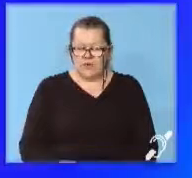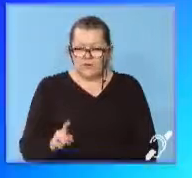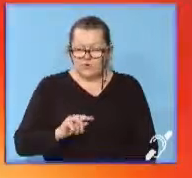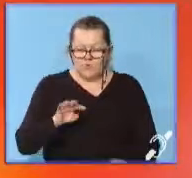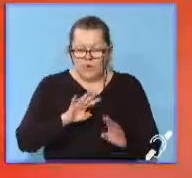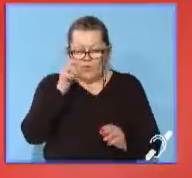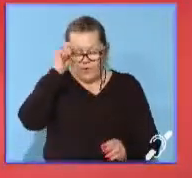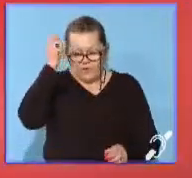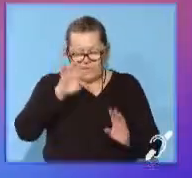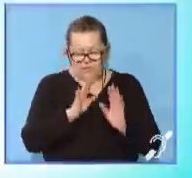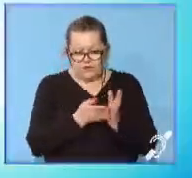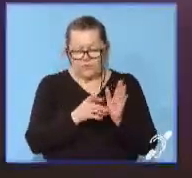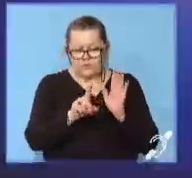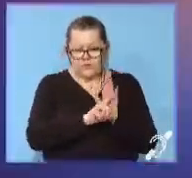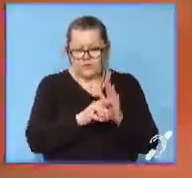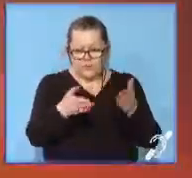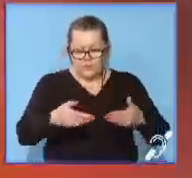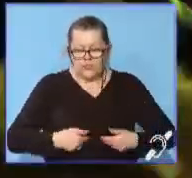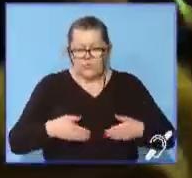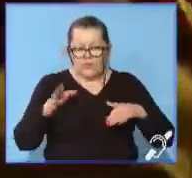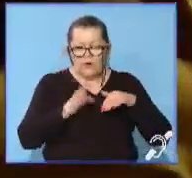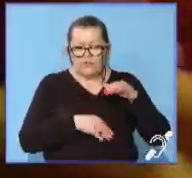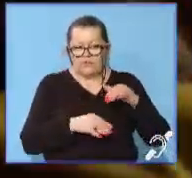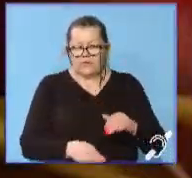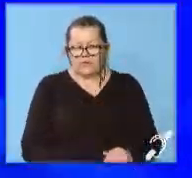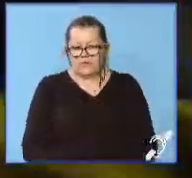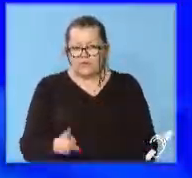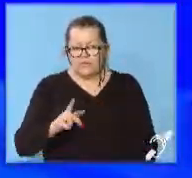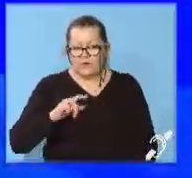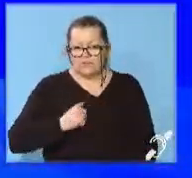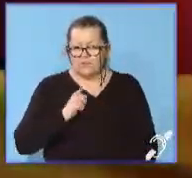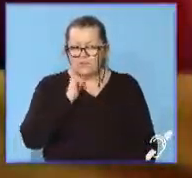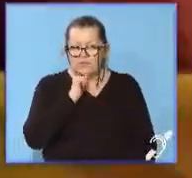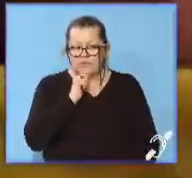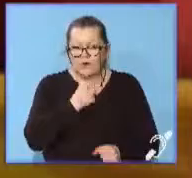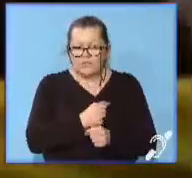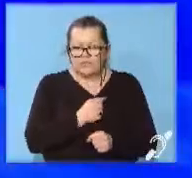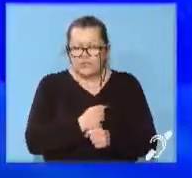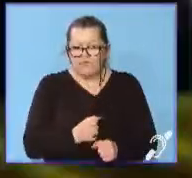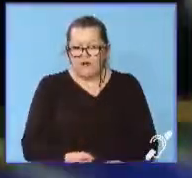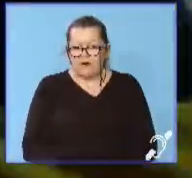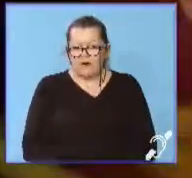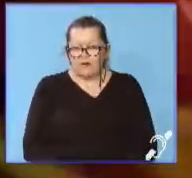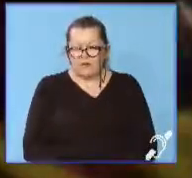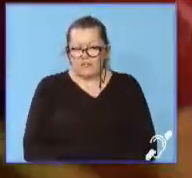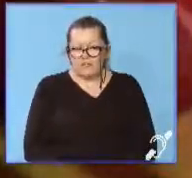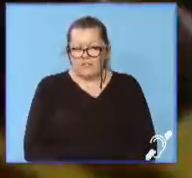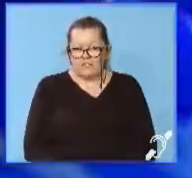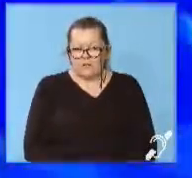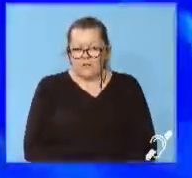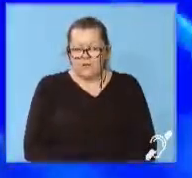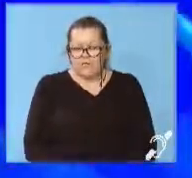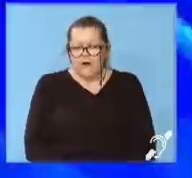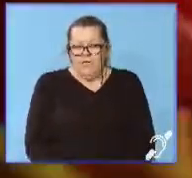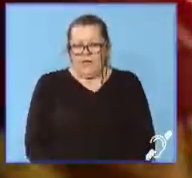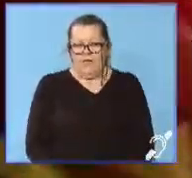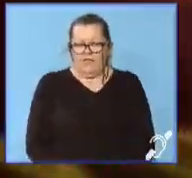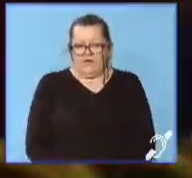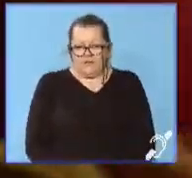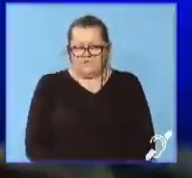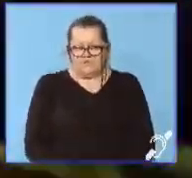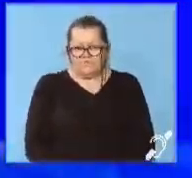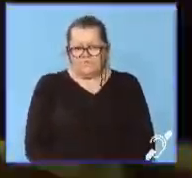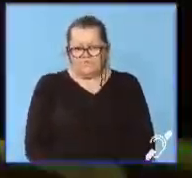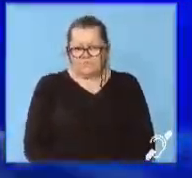regulile de circulație și au primit amenzi nu i normal ce lăsați l ca să și facă treaba terminăm pentru că nu i normal să